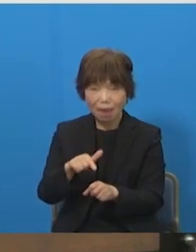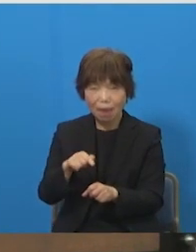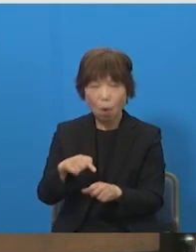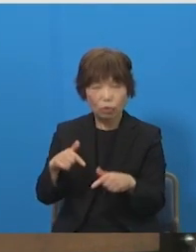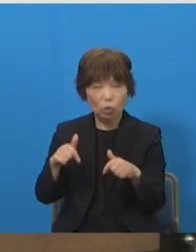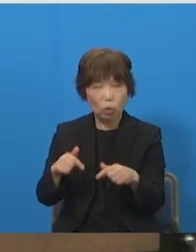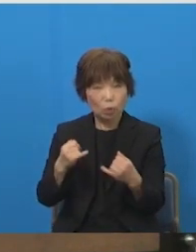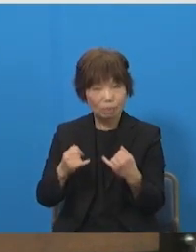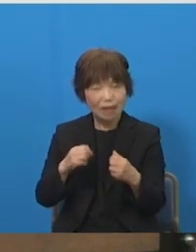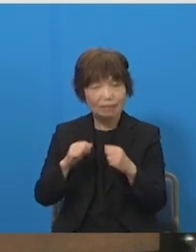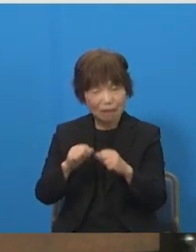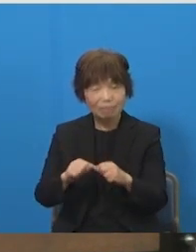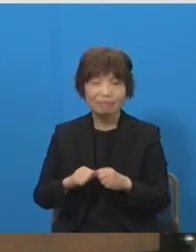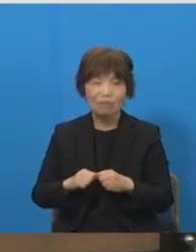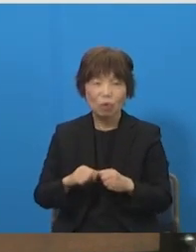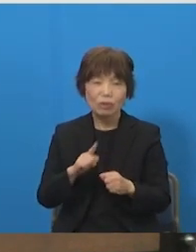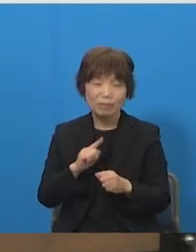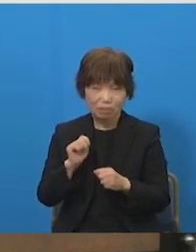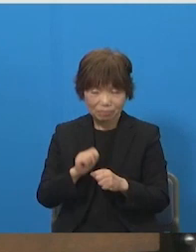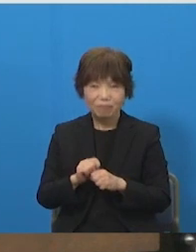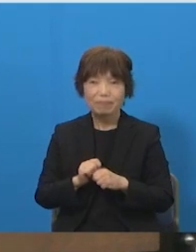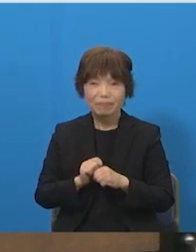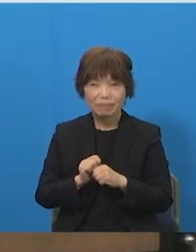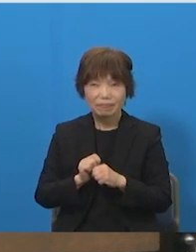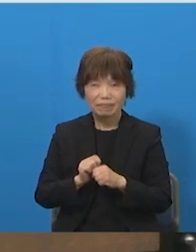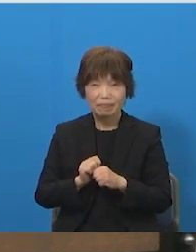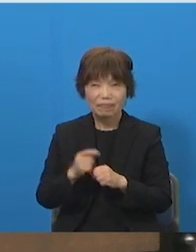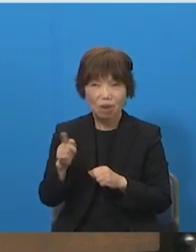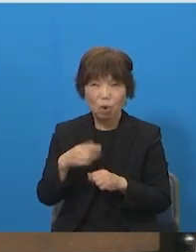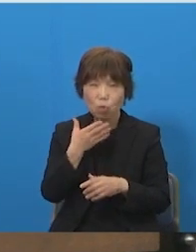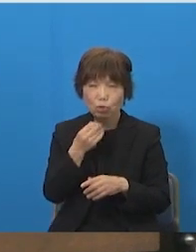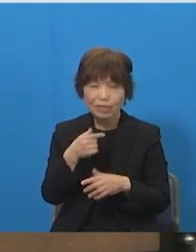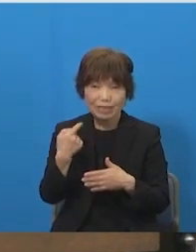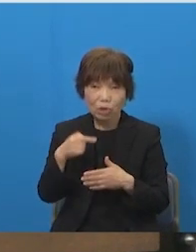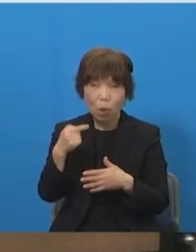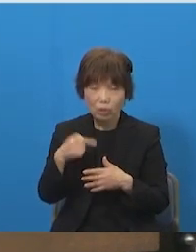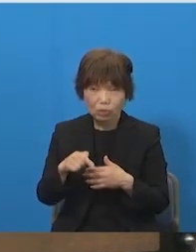ています。行政に対し、保育・福祉・教育における